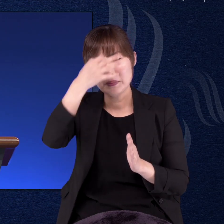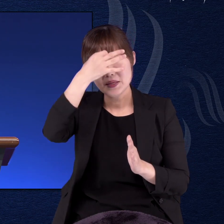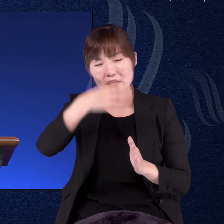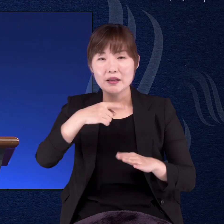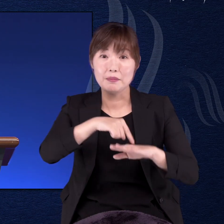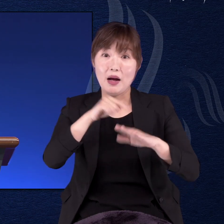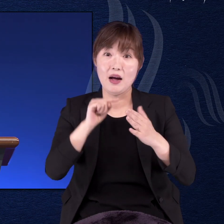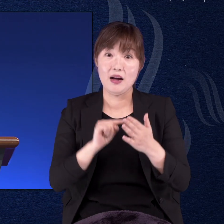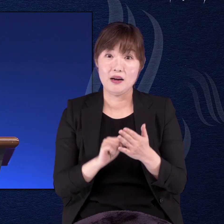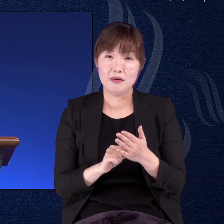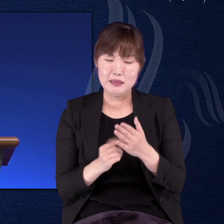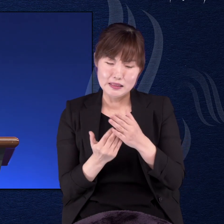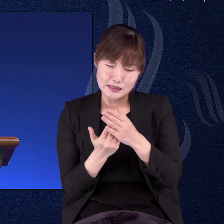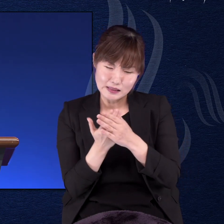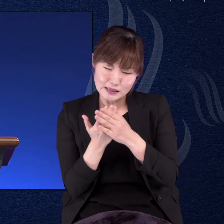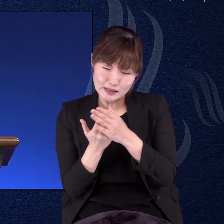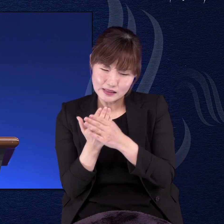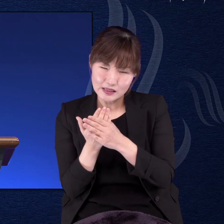안타깝고,